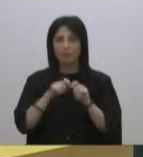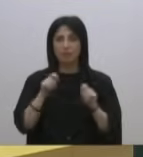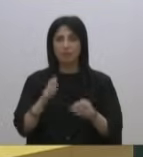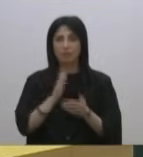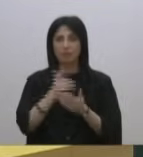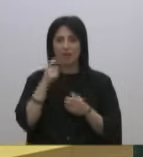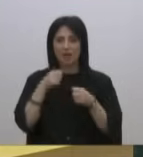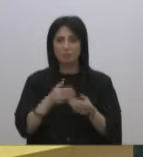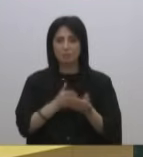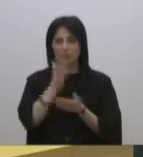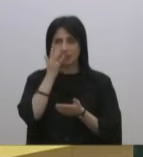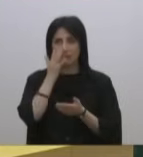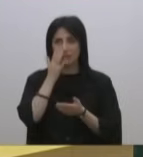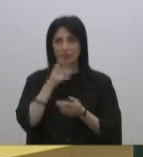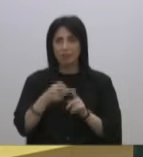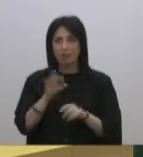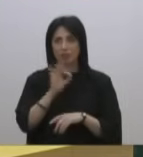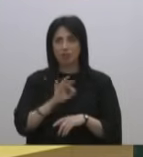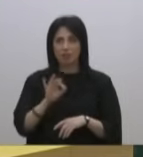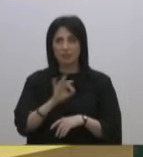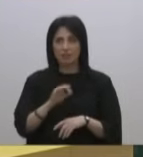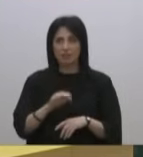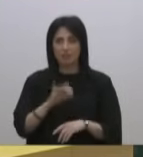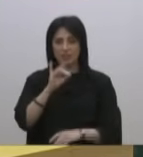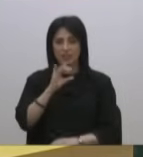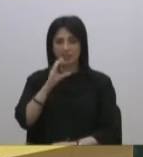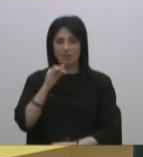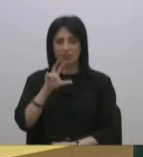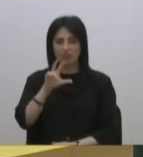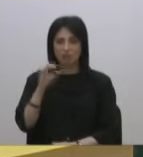გამჭვირვალობა რომ არის ლეგიტიმური მიზანი, ამის შესახებ ECJ